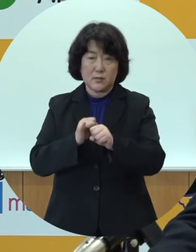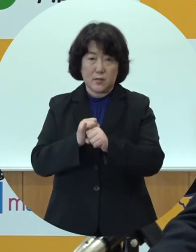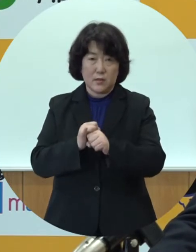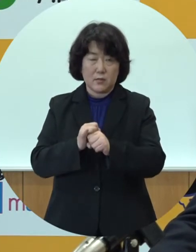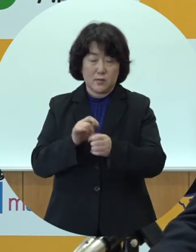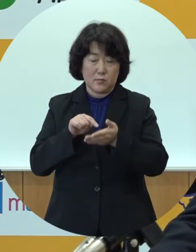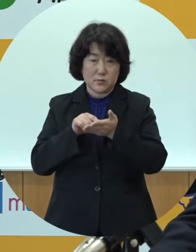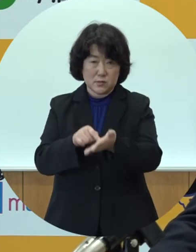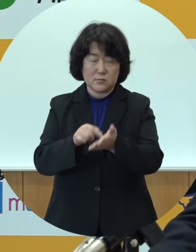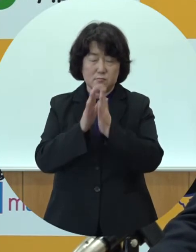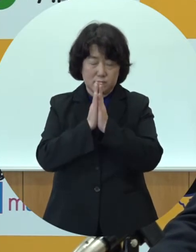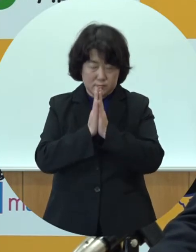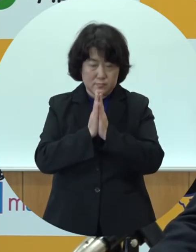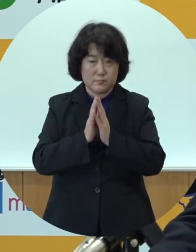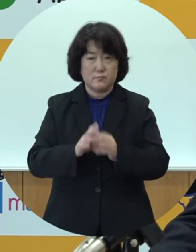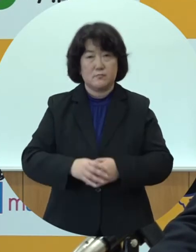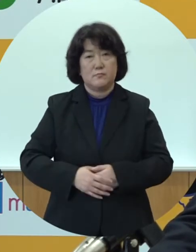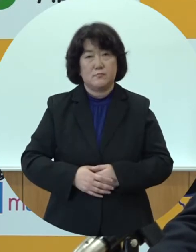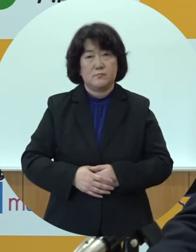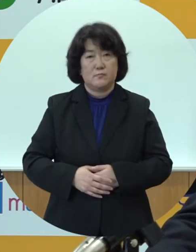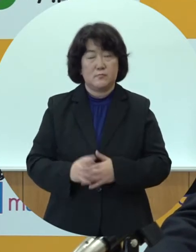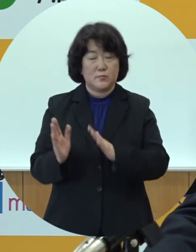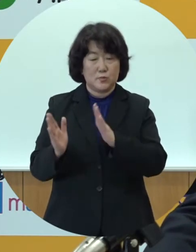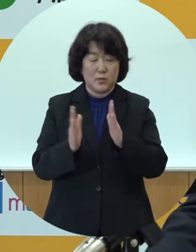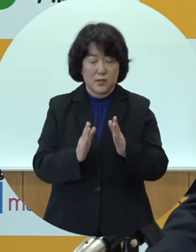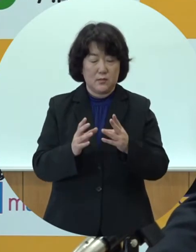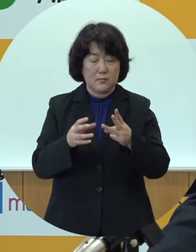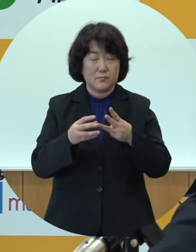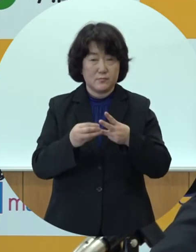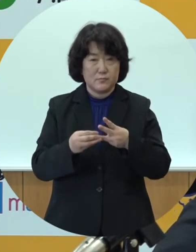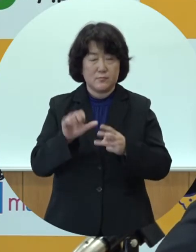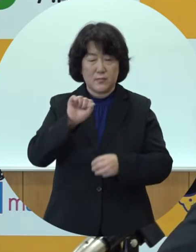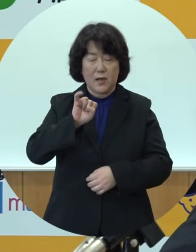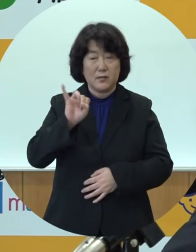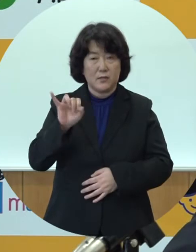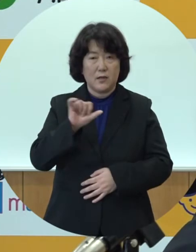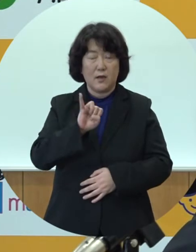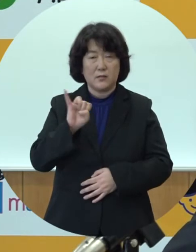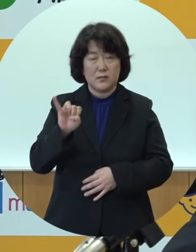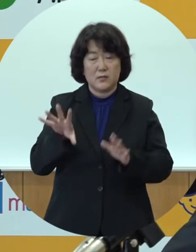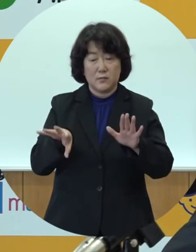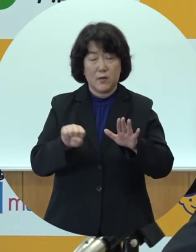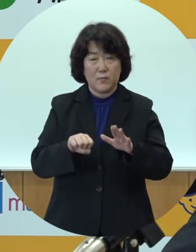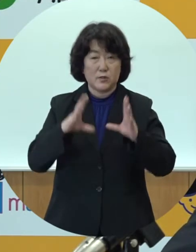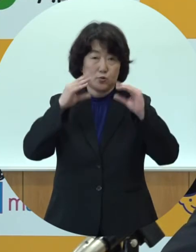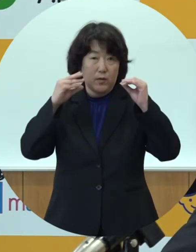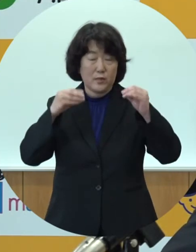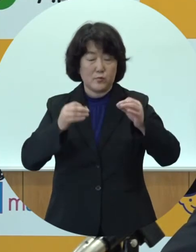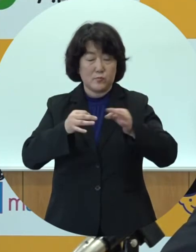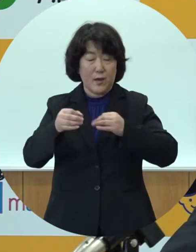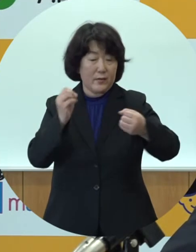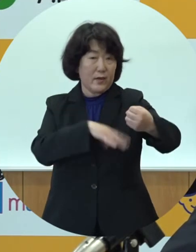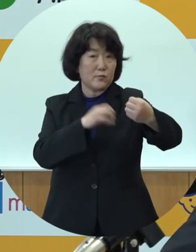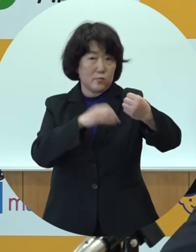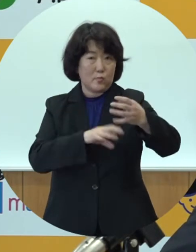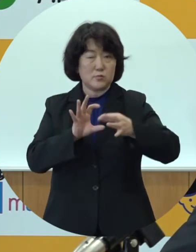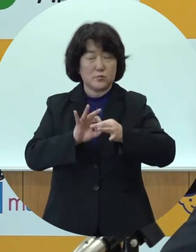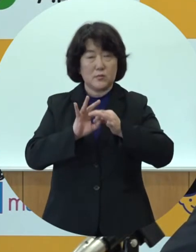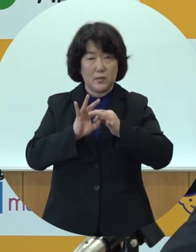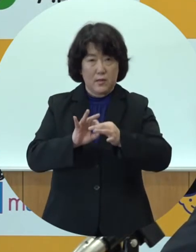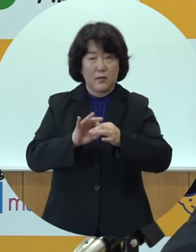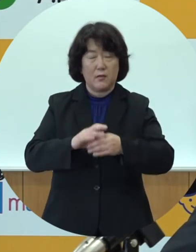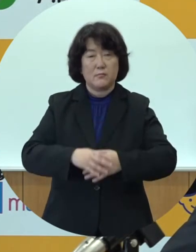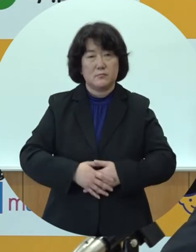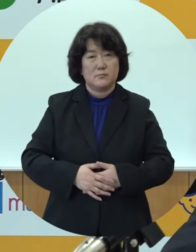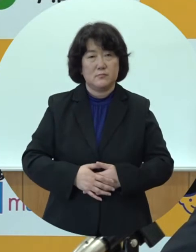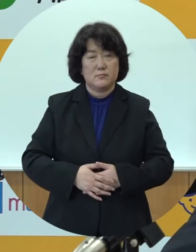用ください。次に II 今治スマイルマーケットについてでございます。年末年